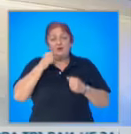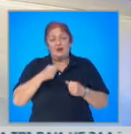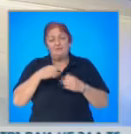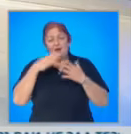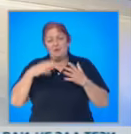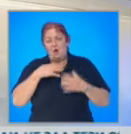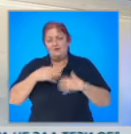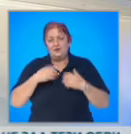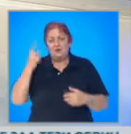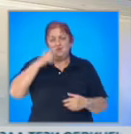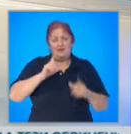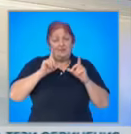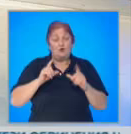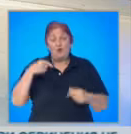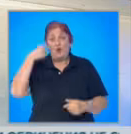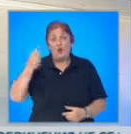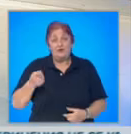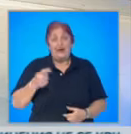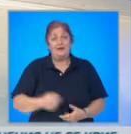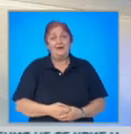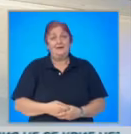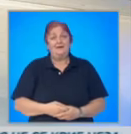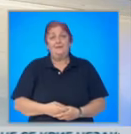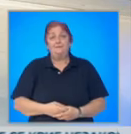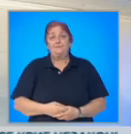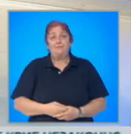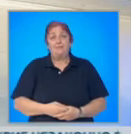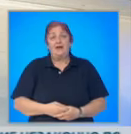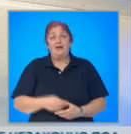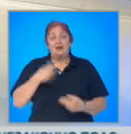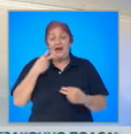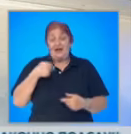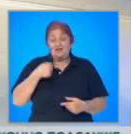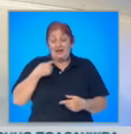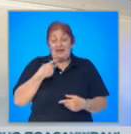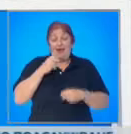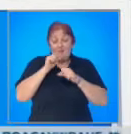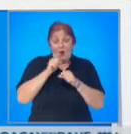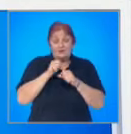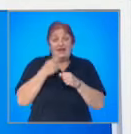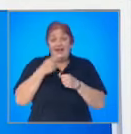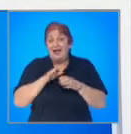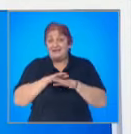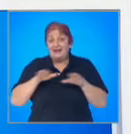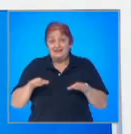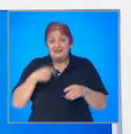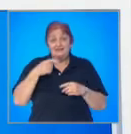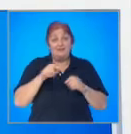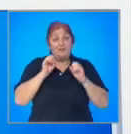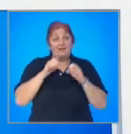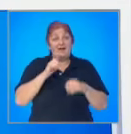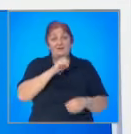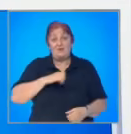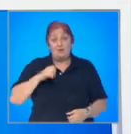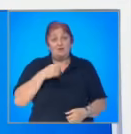ни много вълнуващ ден в Токио утре. Стискаме палци. Стискаме палци на всички. Аз ще гледам бокса, признавам си. Така се разделяме. Следва